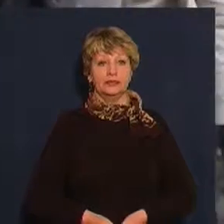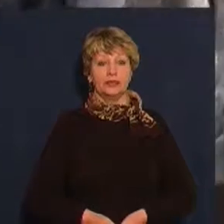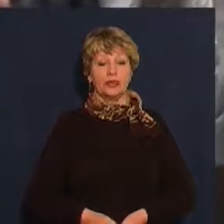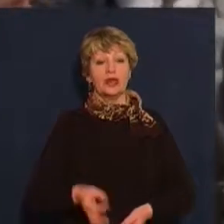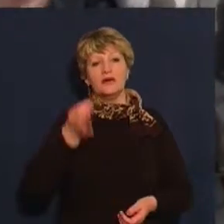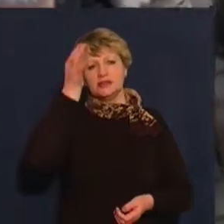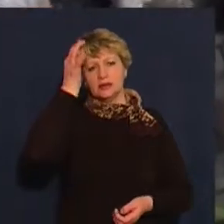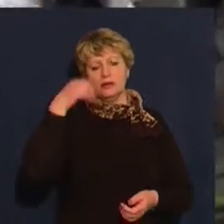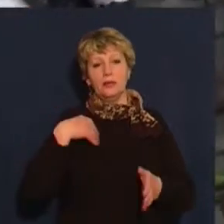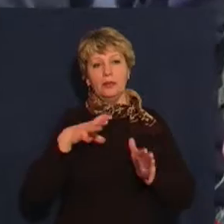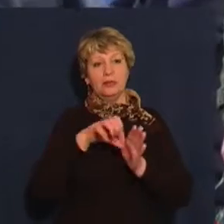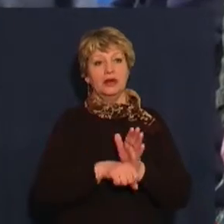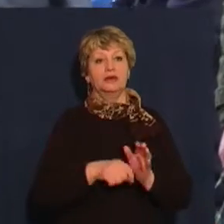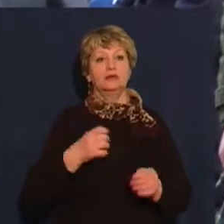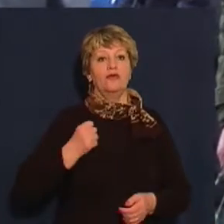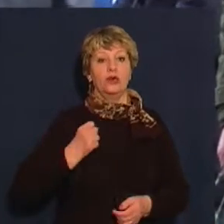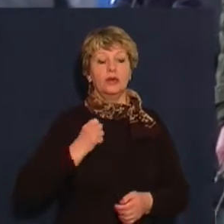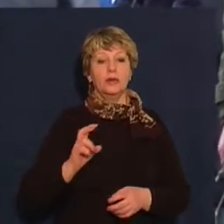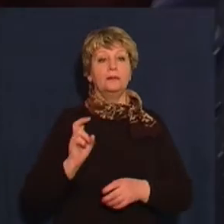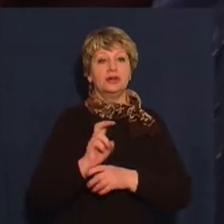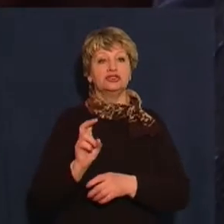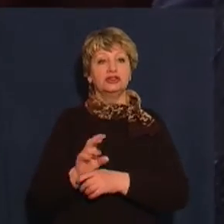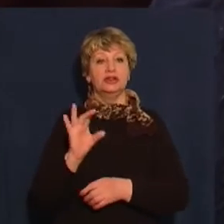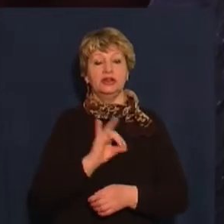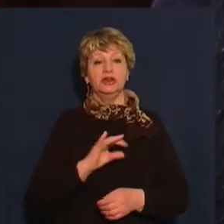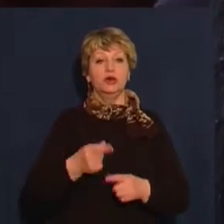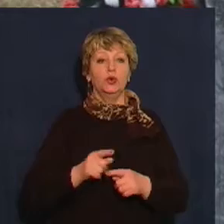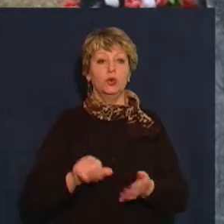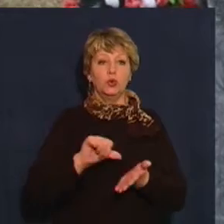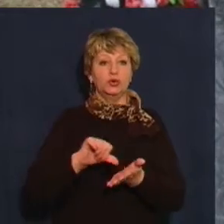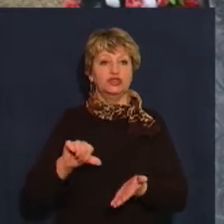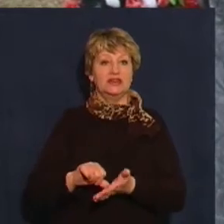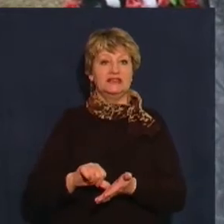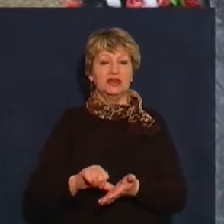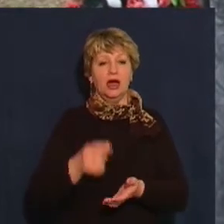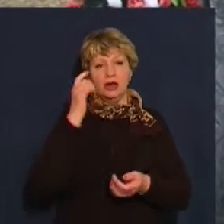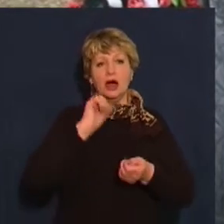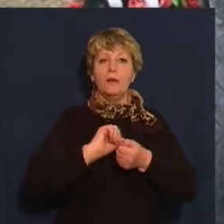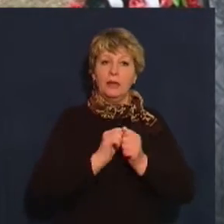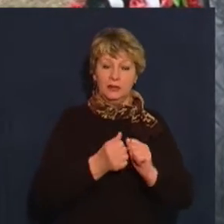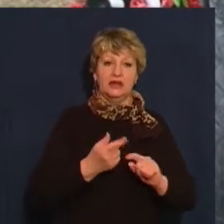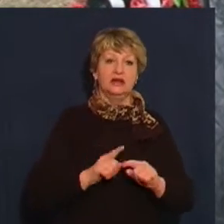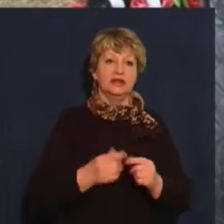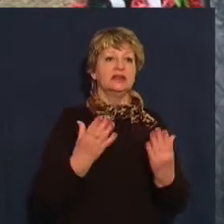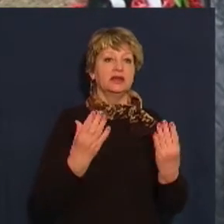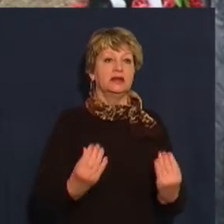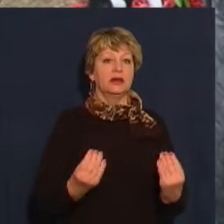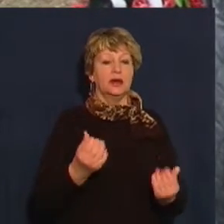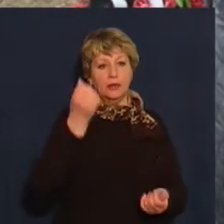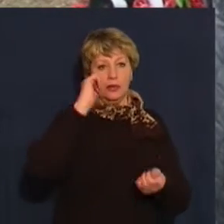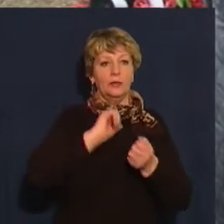Згадати загиблих побратимів прийшли і учасники операції Об'єднаних сил. Пам'ятали про цей день, пам'ятали про цих хлопців.